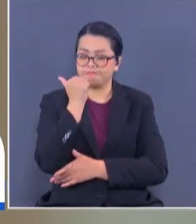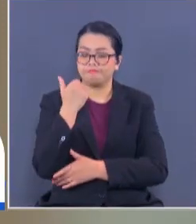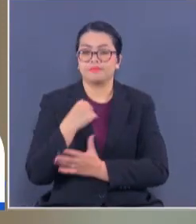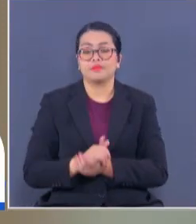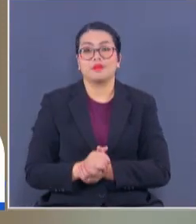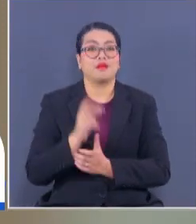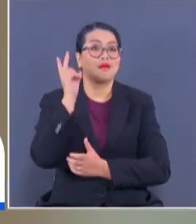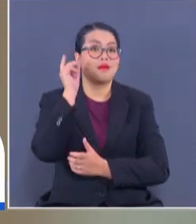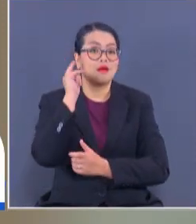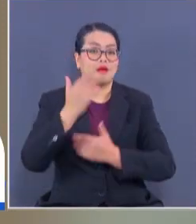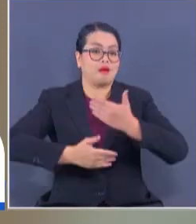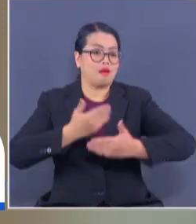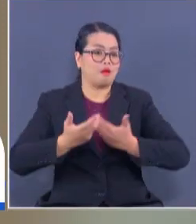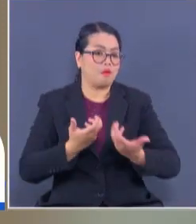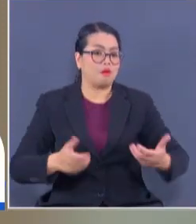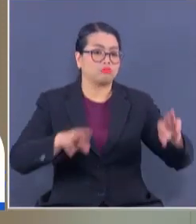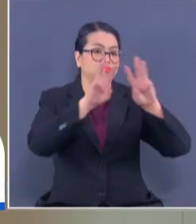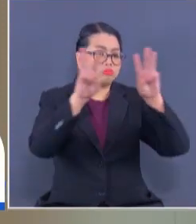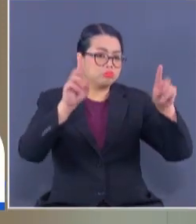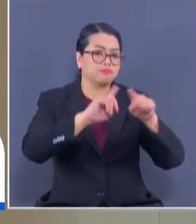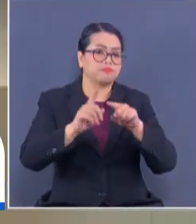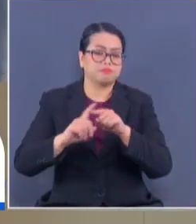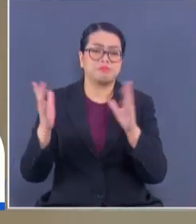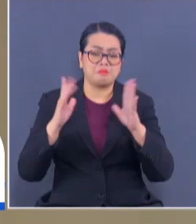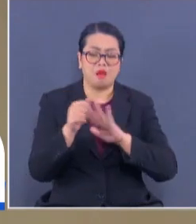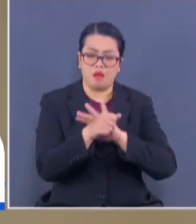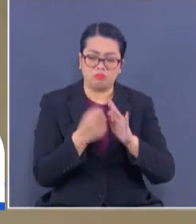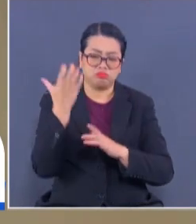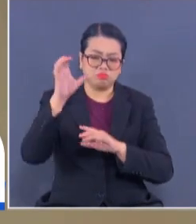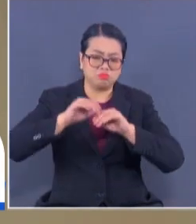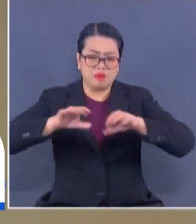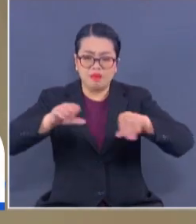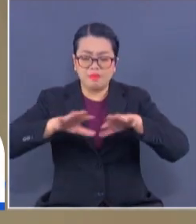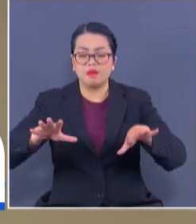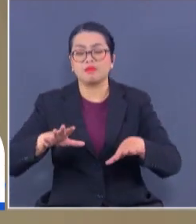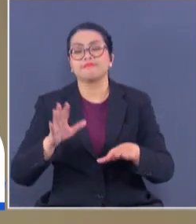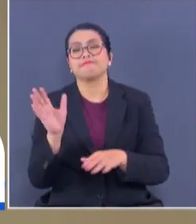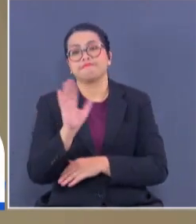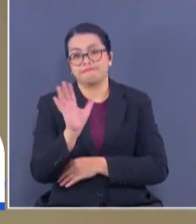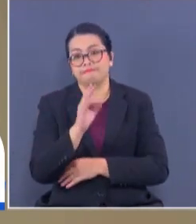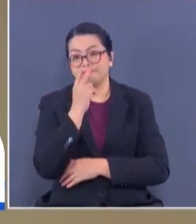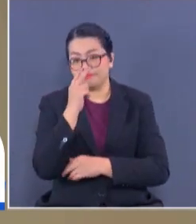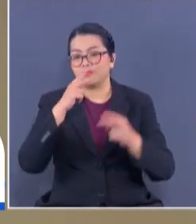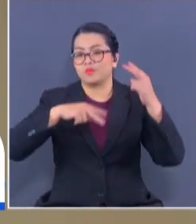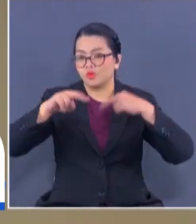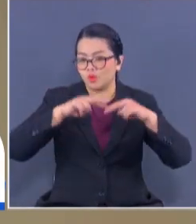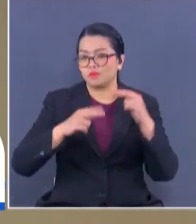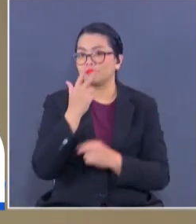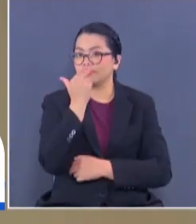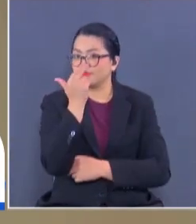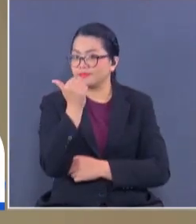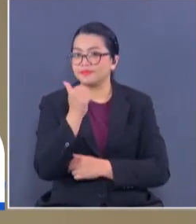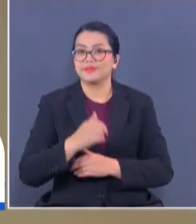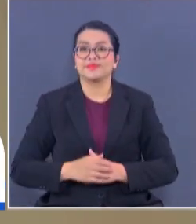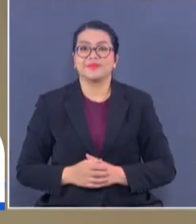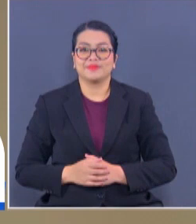โซเชียลมีเดียที่แอบอ้างกันง่ายๆและมีการแอบอ้างกันเยอะมากๆไม่ว่าจะทำอะไรอย่าลืมตรวจเช็คข้อมูลความถูกต้องให้แ